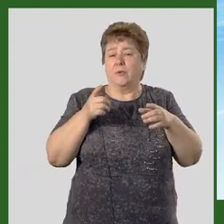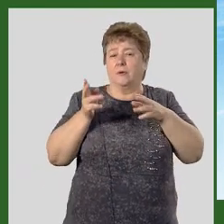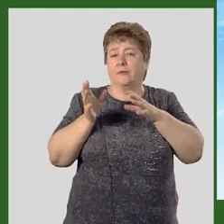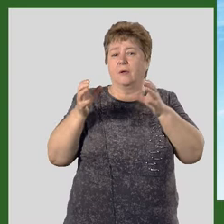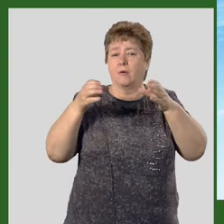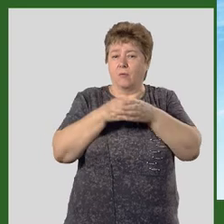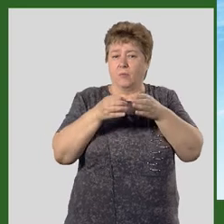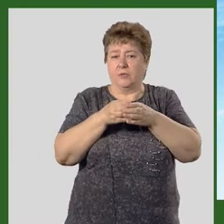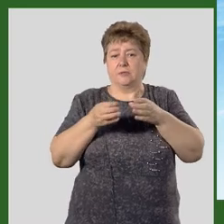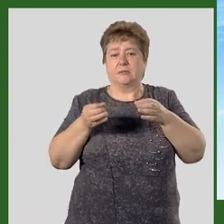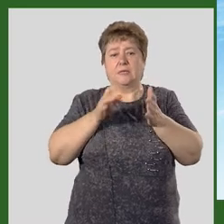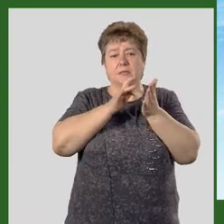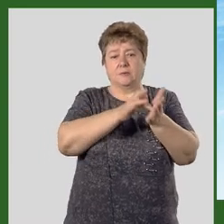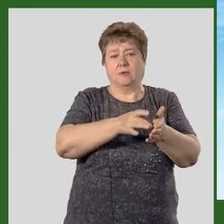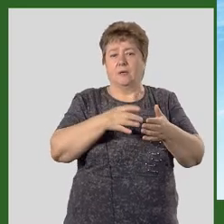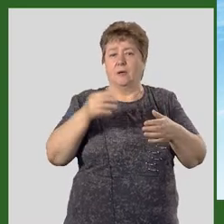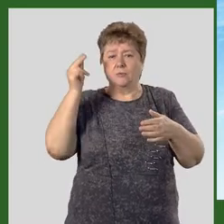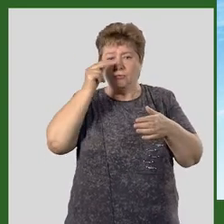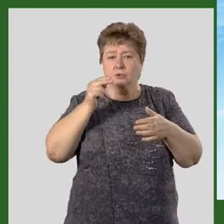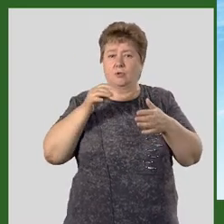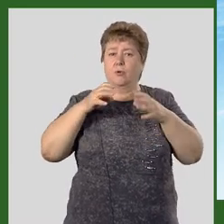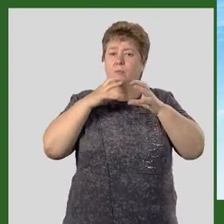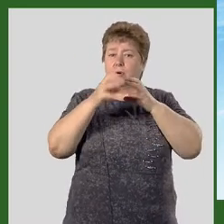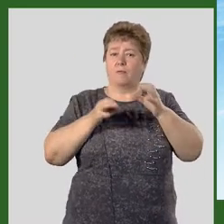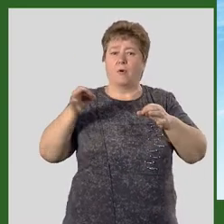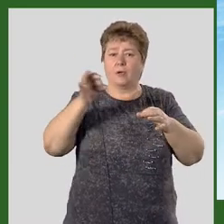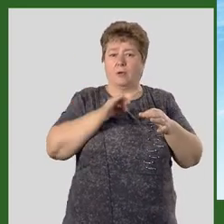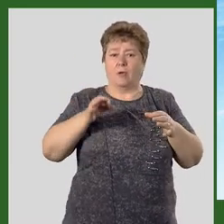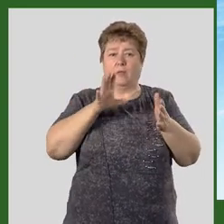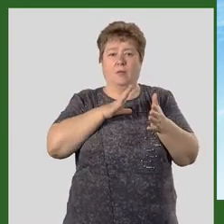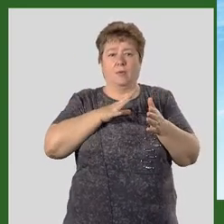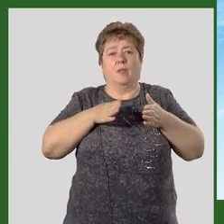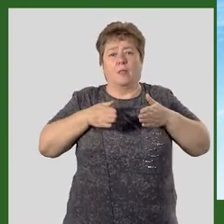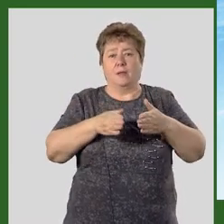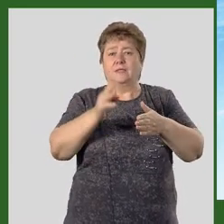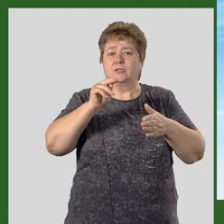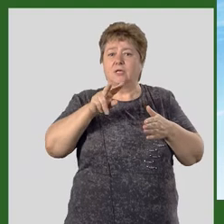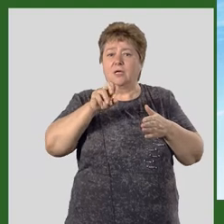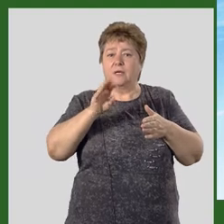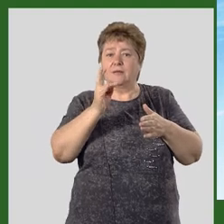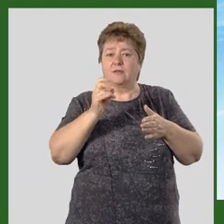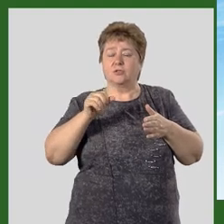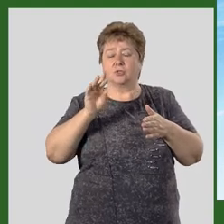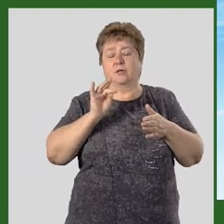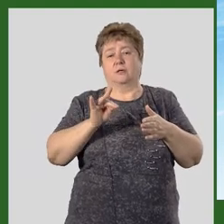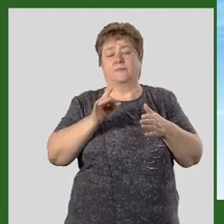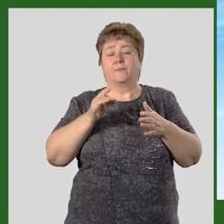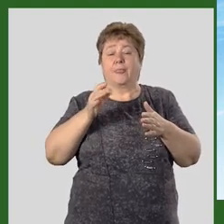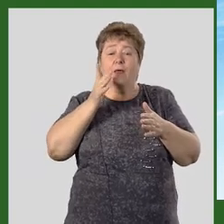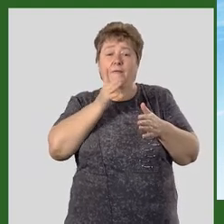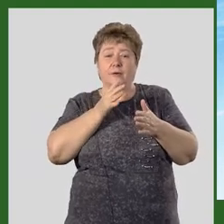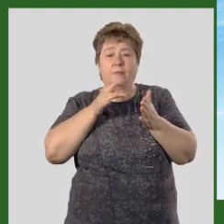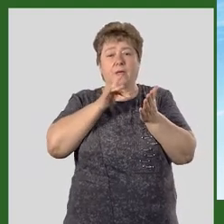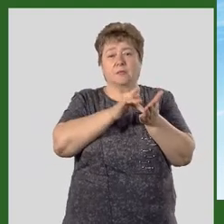комплексная экспедиция по изучению мирового океана проходила на корабле «Челленджер». Во время